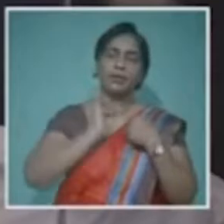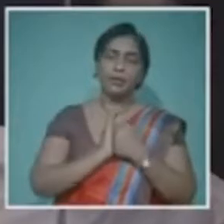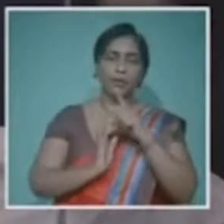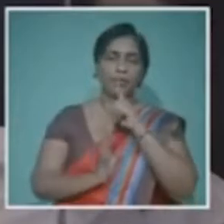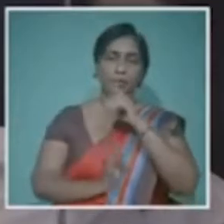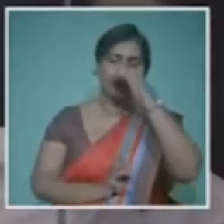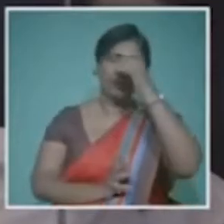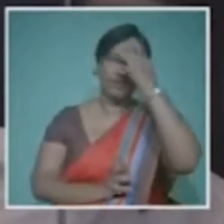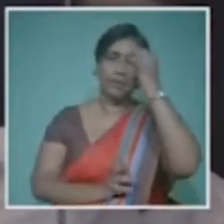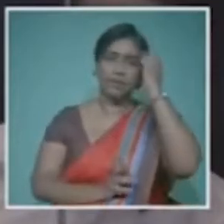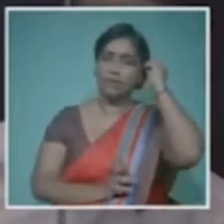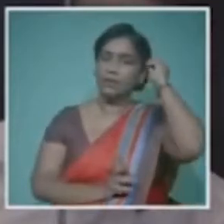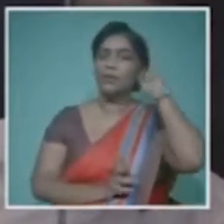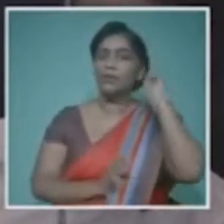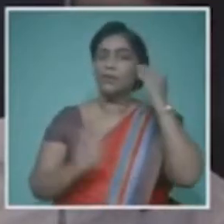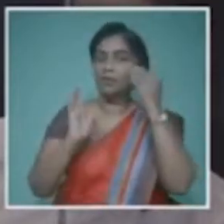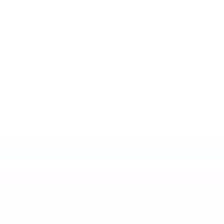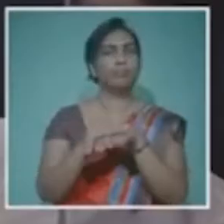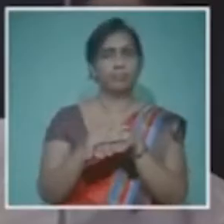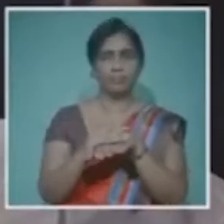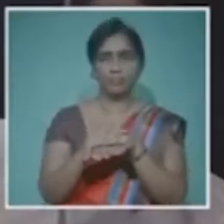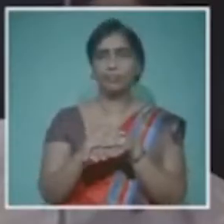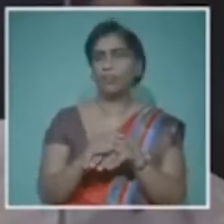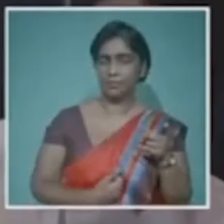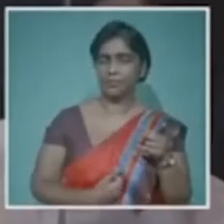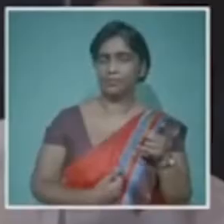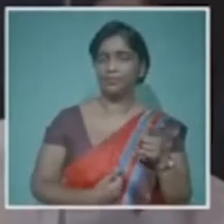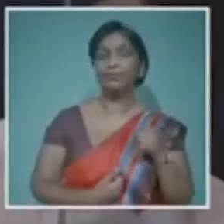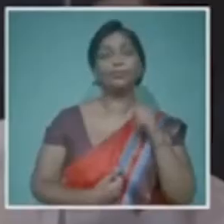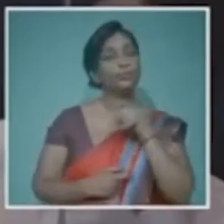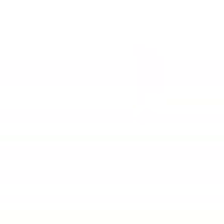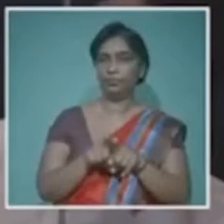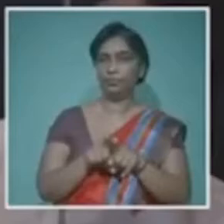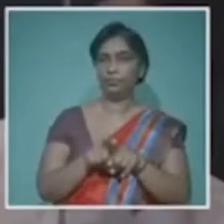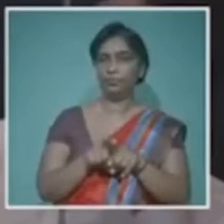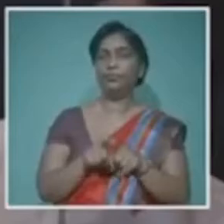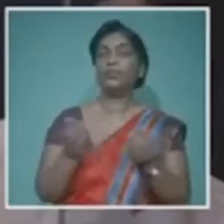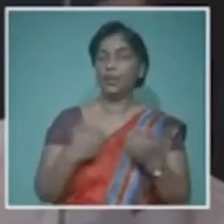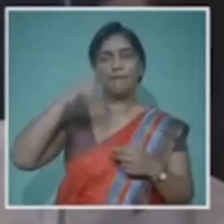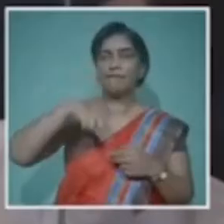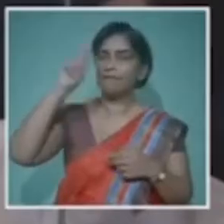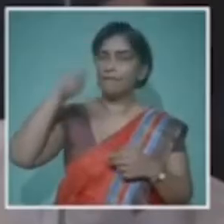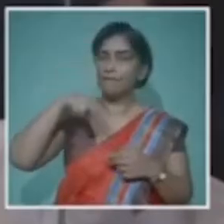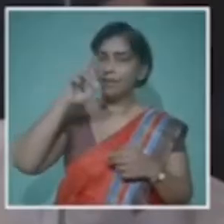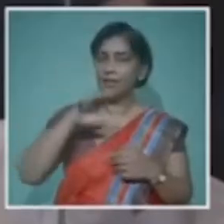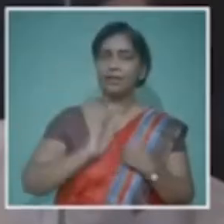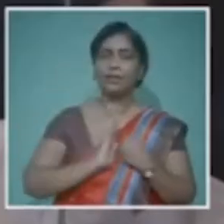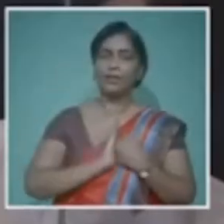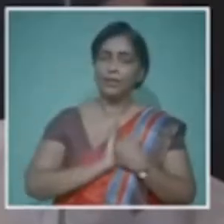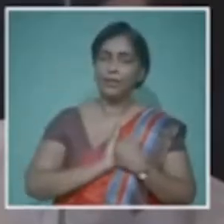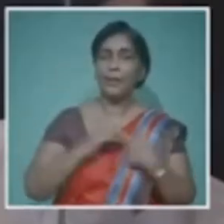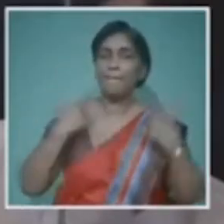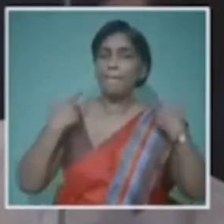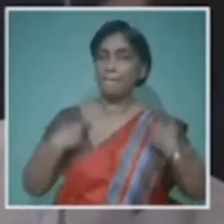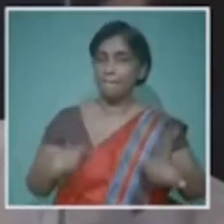කතානායකතුමා. ඒ සම්බන්ධයෙන් මැදහත් වීම අත්‍යවශ්‍යයි. ඒ නිසා තමයි අපි විශ්වාස කරන්නේ. ගරු මහින්ද